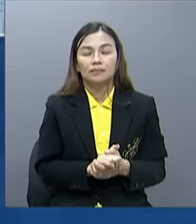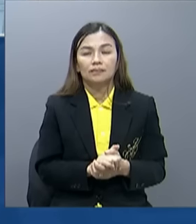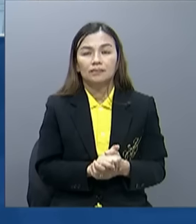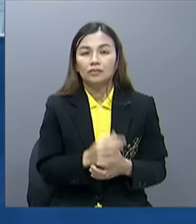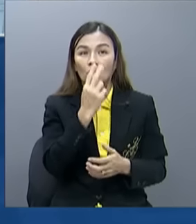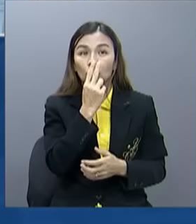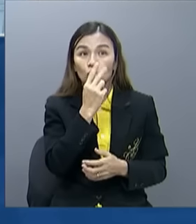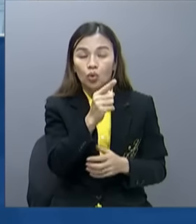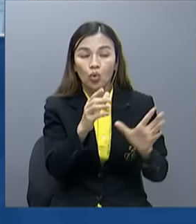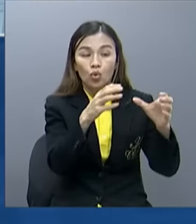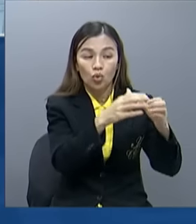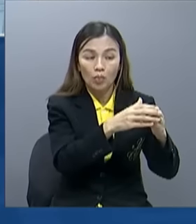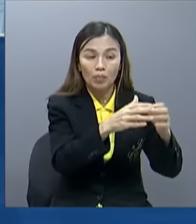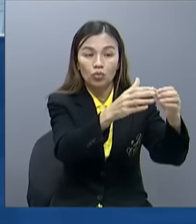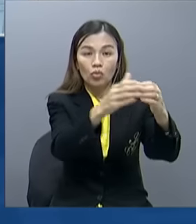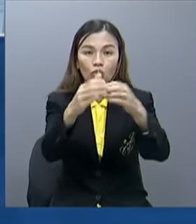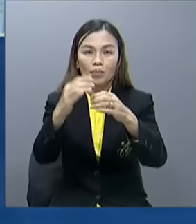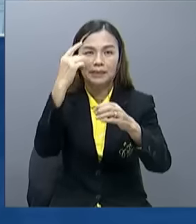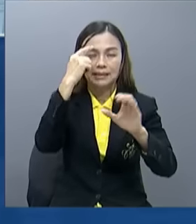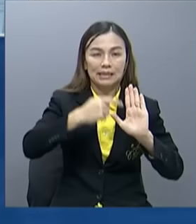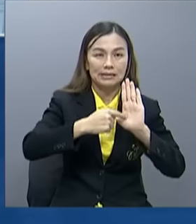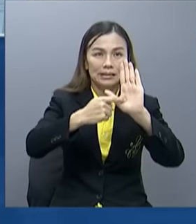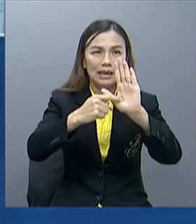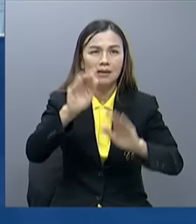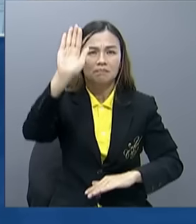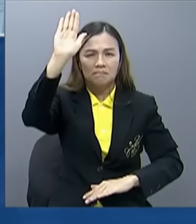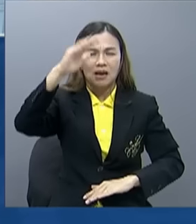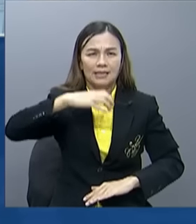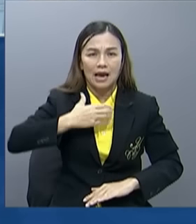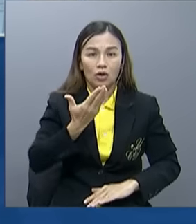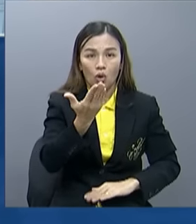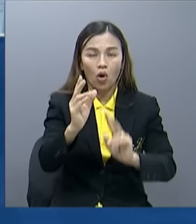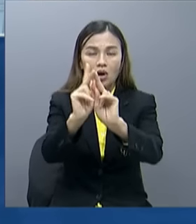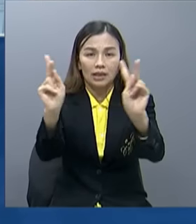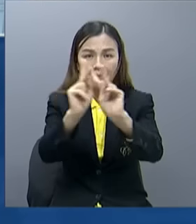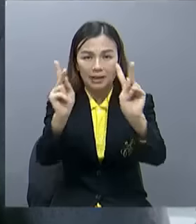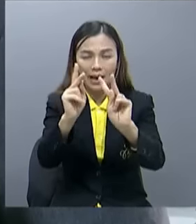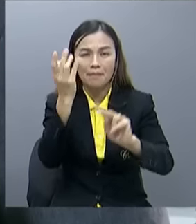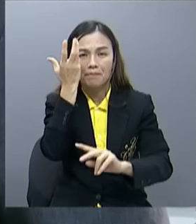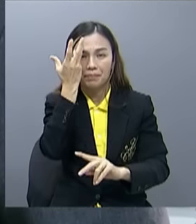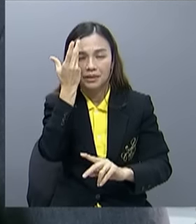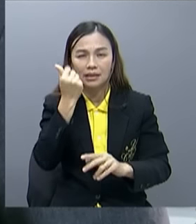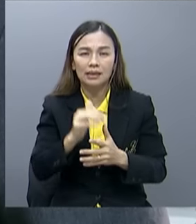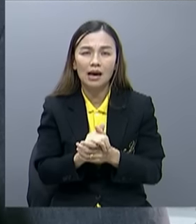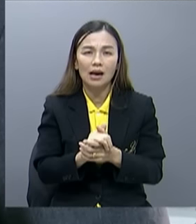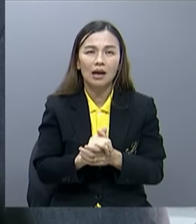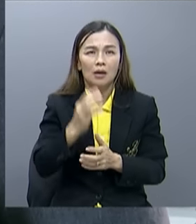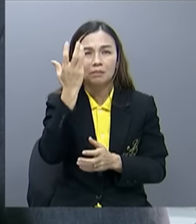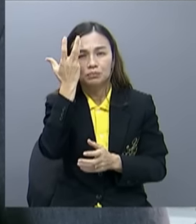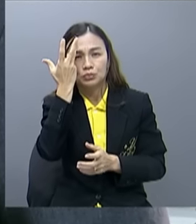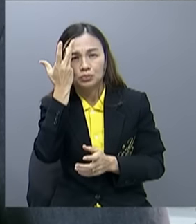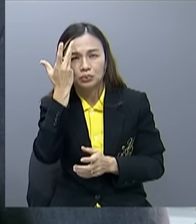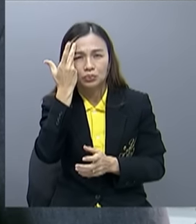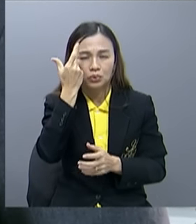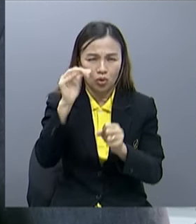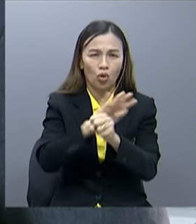หลายๆกลุ่มนะฮะก็มีการเรียกร้องที่อยากจะให้คณะกรรมการเนี่ยใช้ ดุลพินิจอย่าง